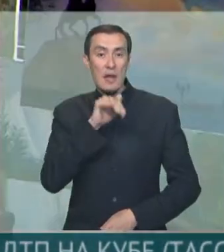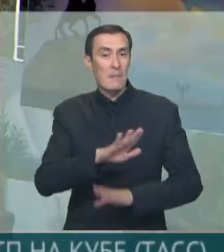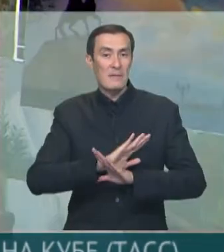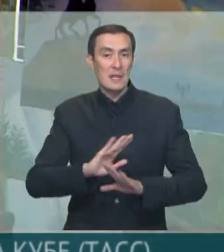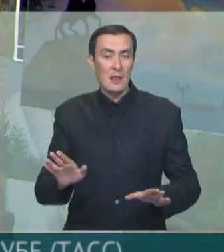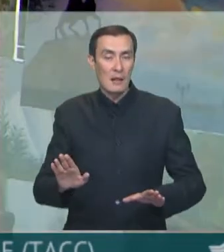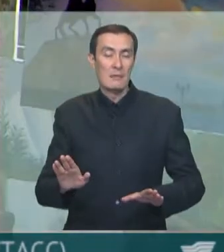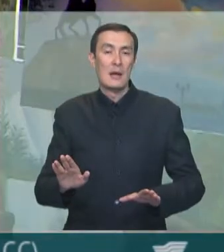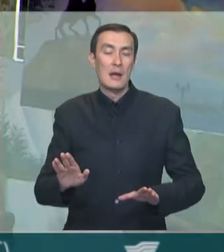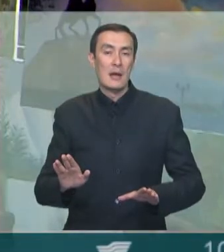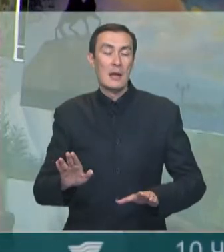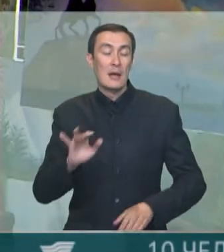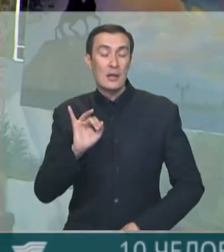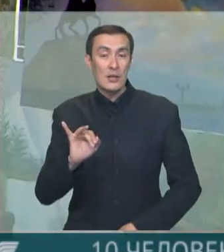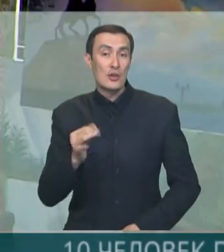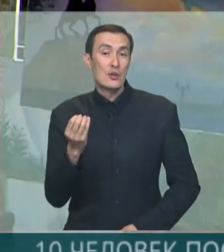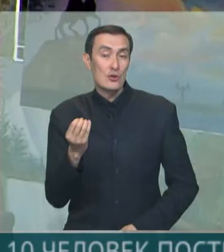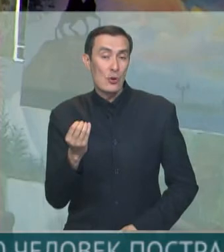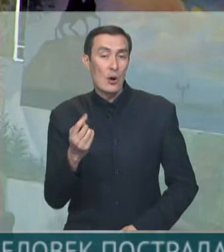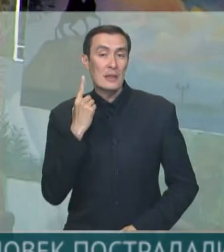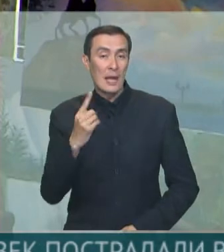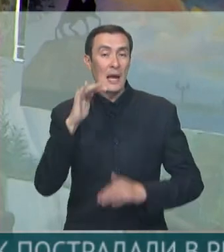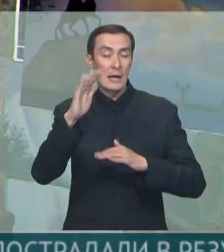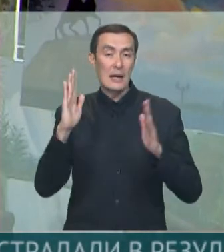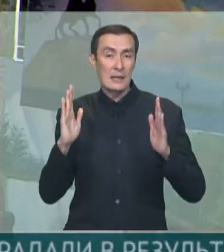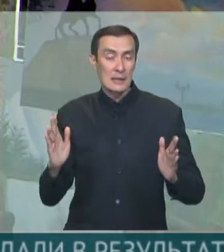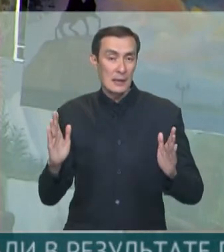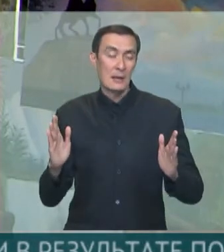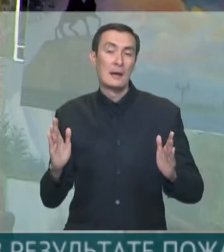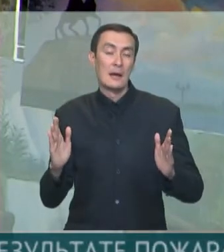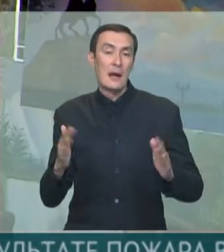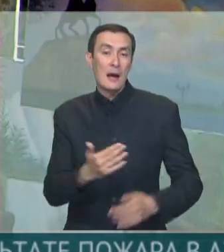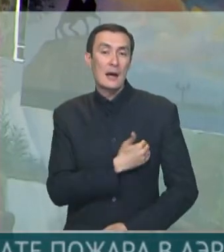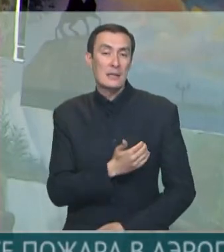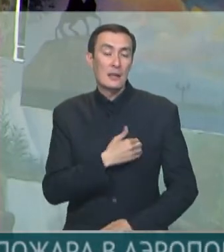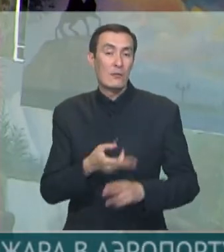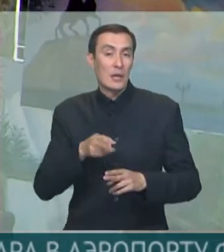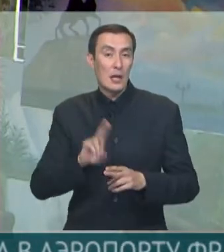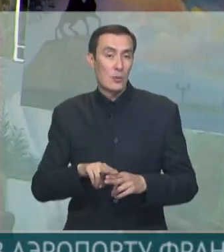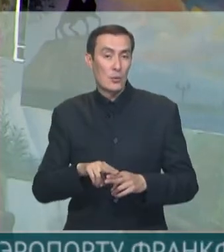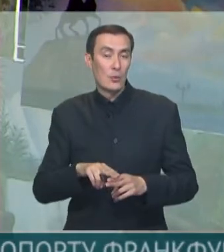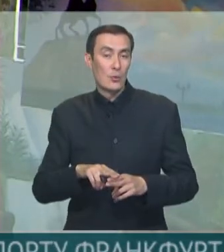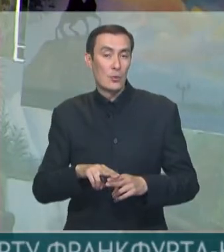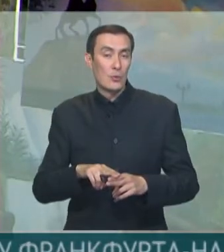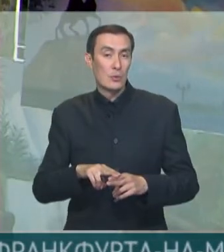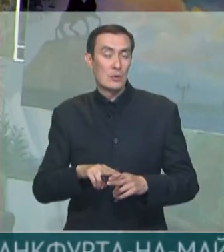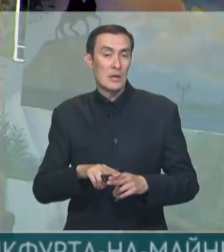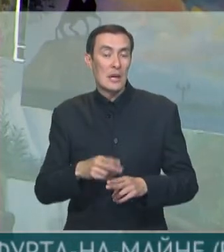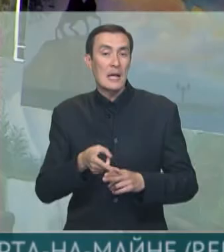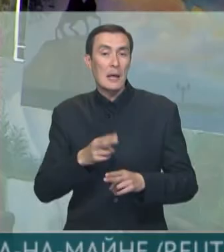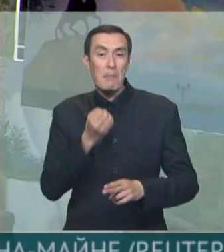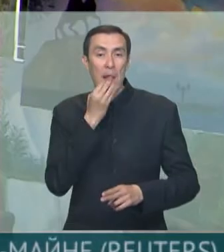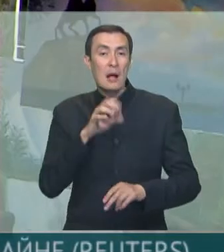профессионал. Вот. Еще одна картина, вот, хотела эту картину,